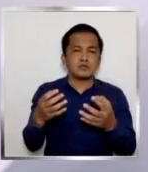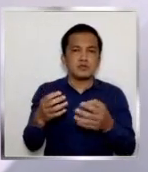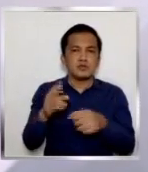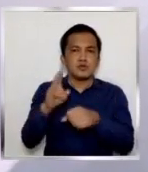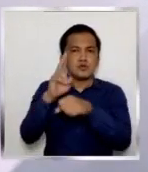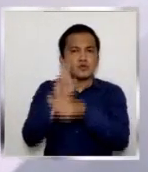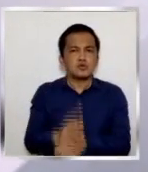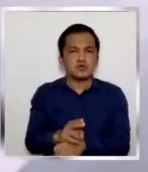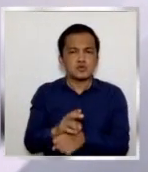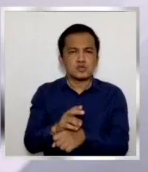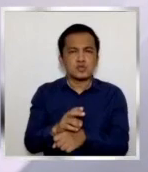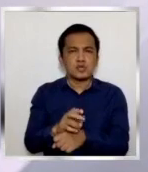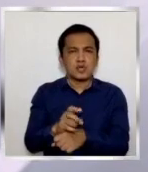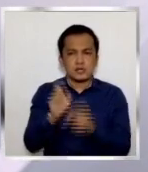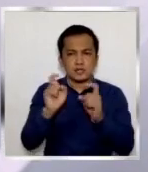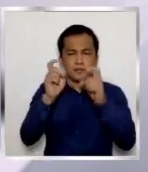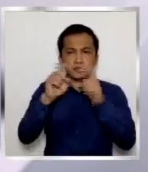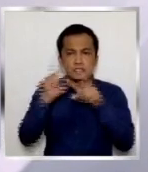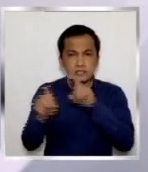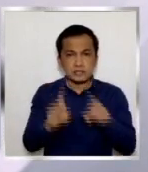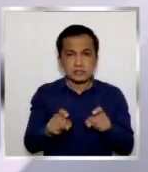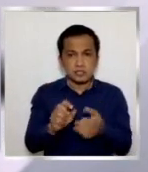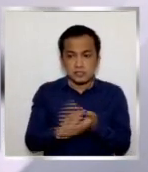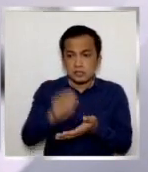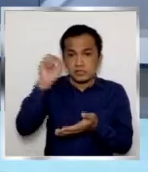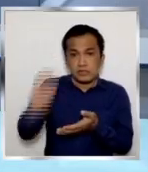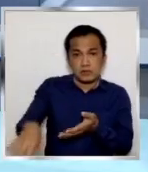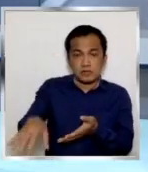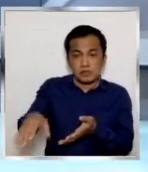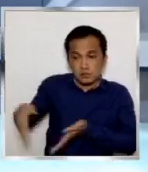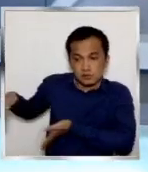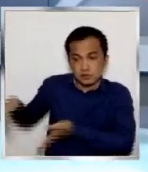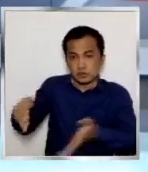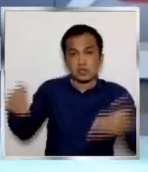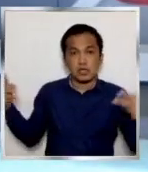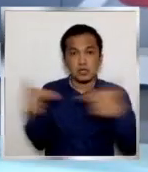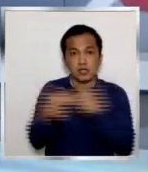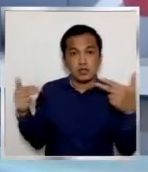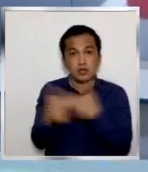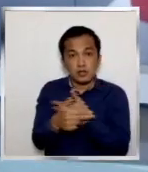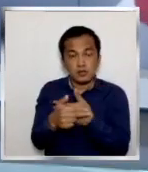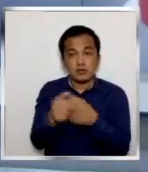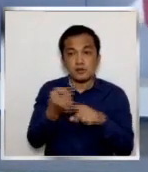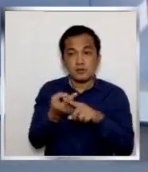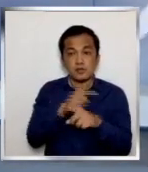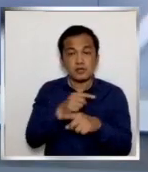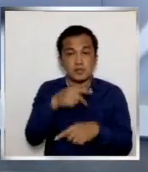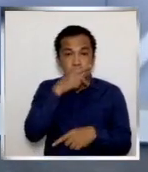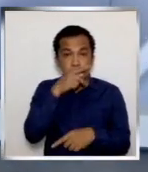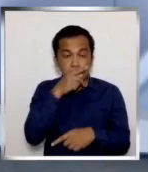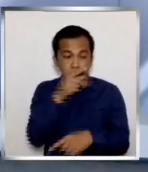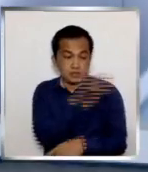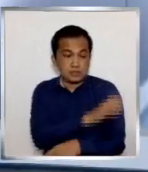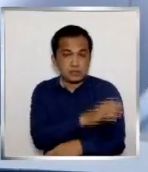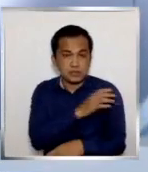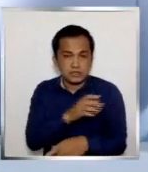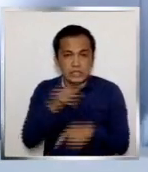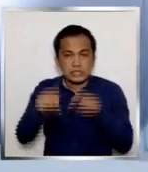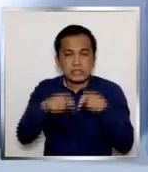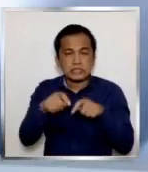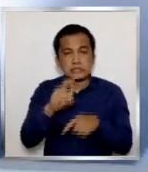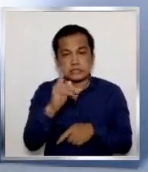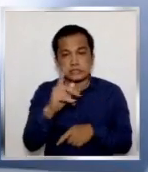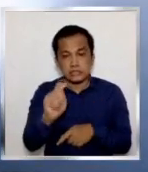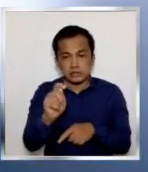test kits na itinapon lang sa gilid ng highway. Galing daw sa isang private clinic ang mga test kit na mula sa